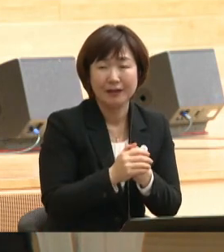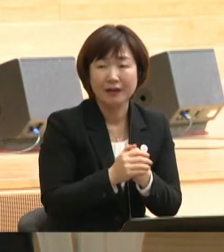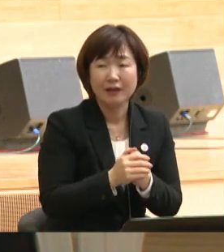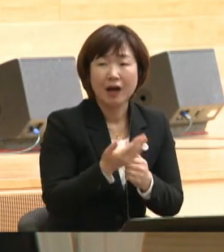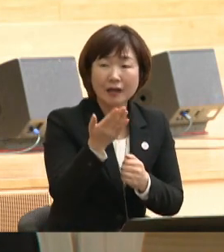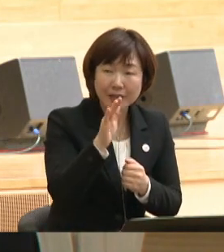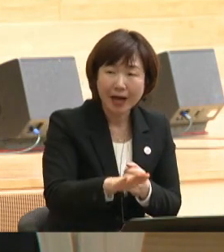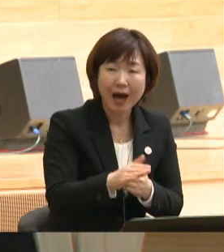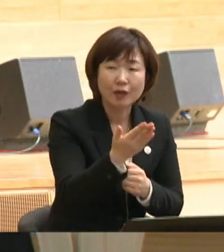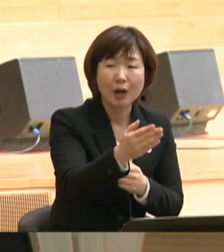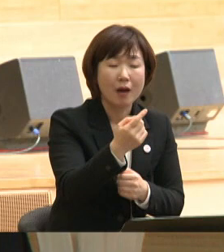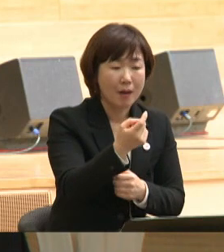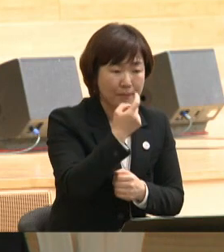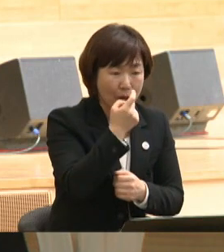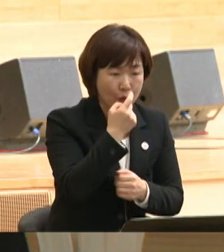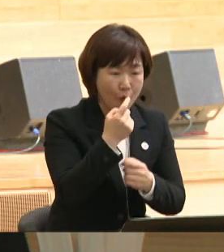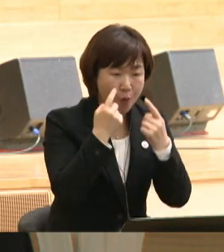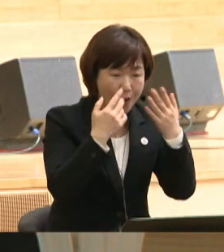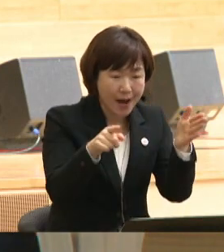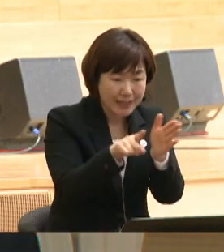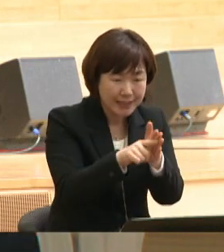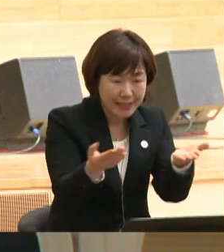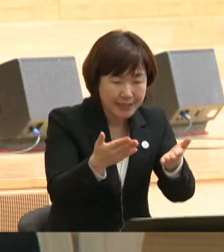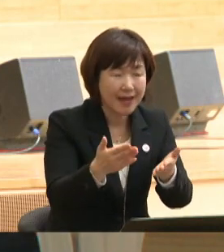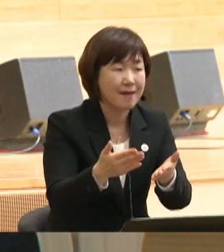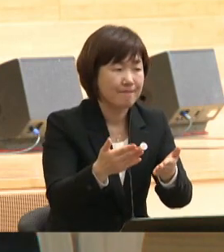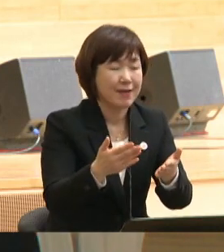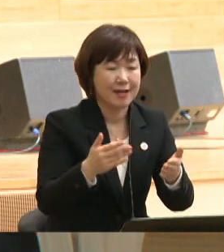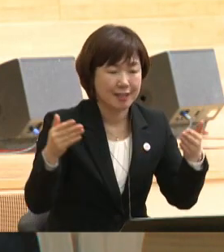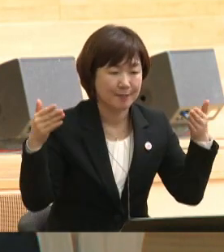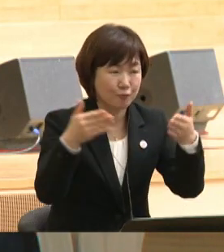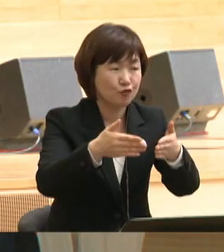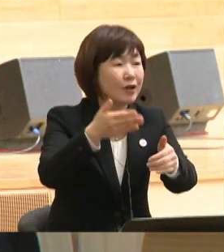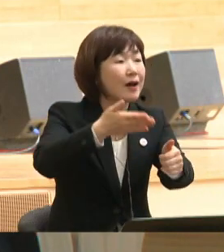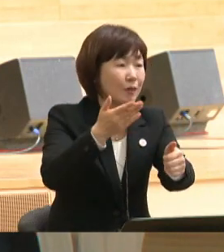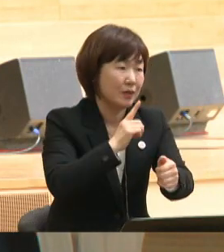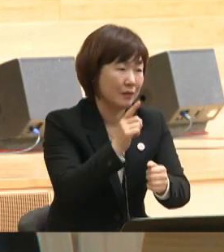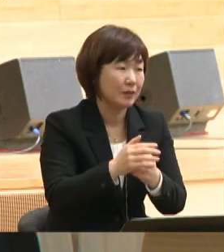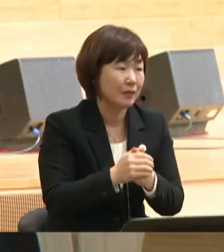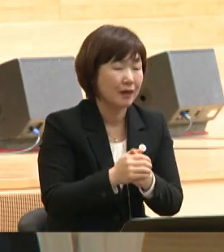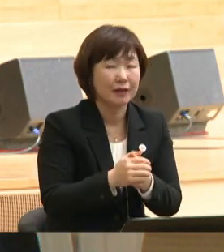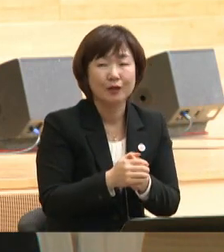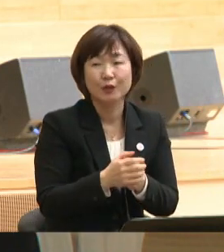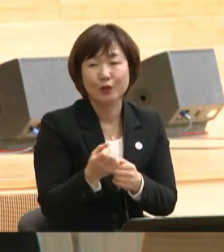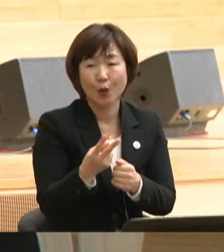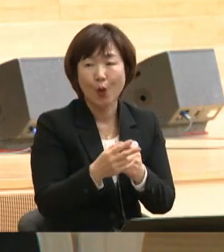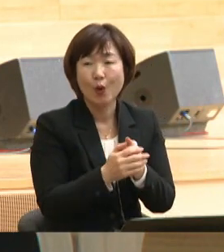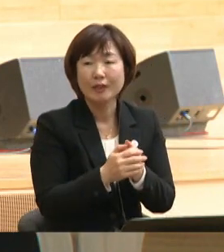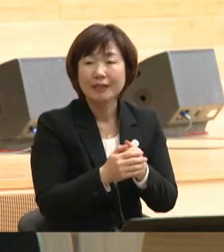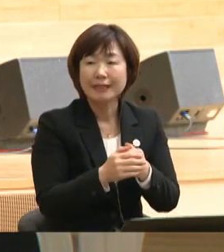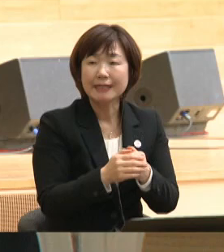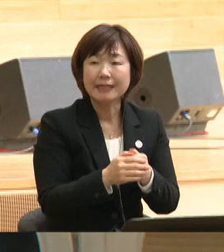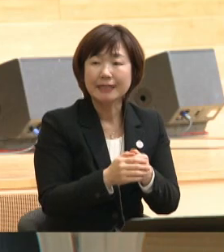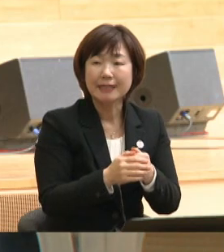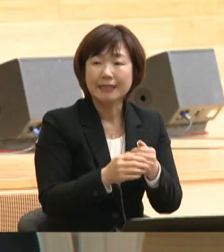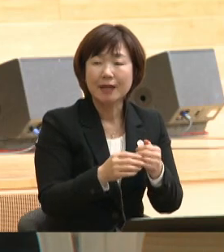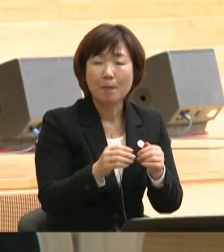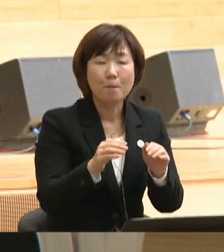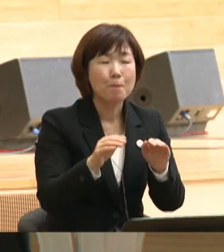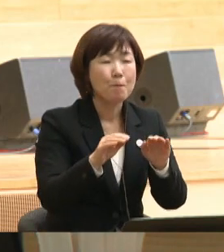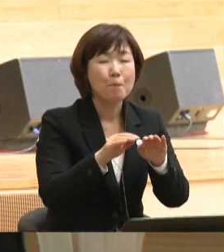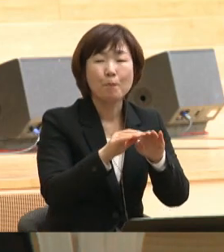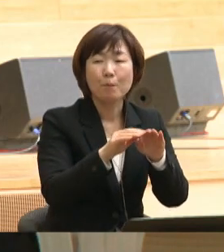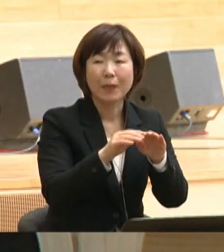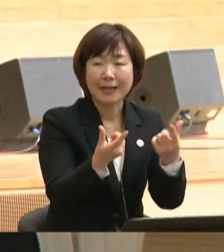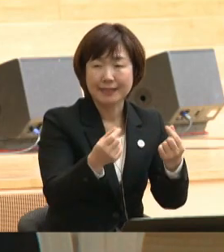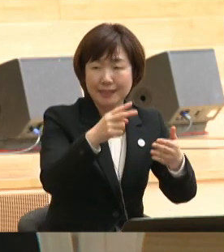배우고 확신한 일에 거하라라고 고민합니다 그러면서 우리가 잘 아는 말씀인 26절과 17절 말씀이 이어지는 것이에요